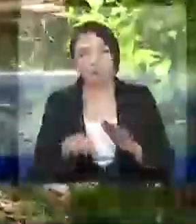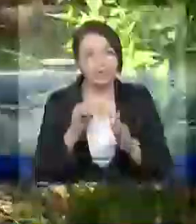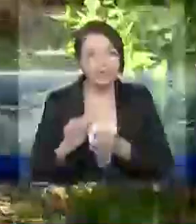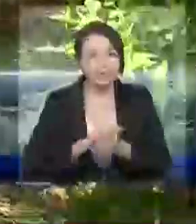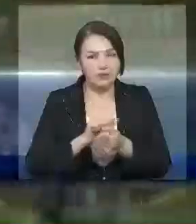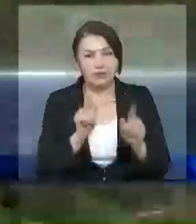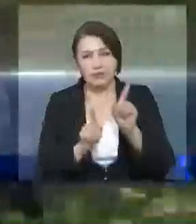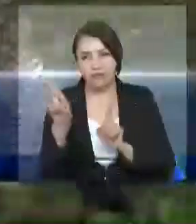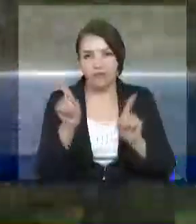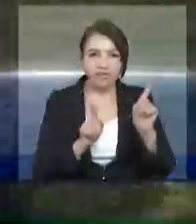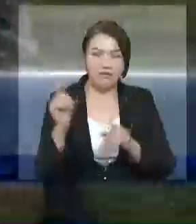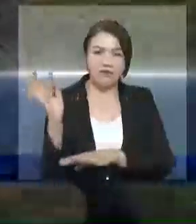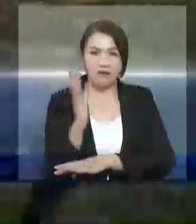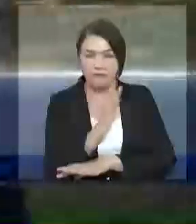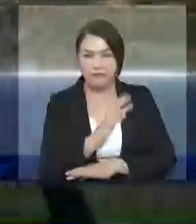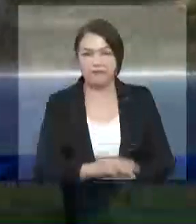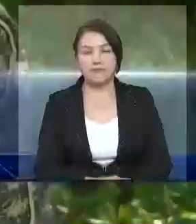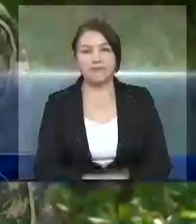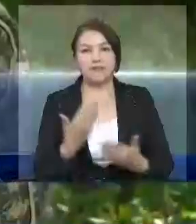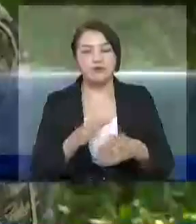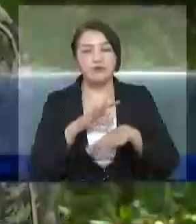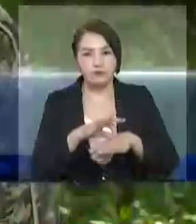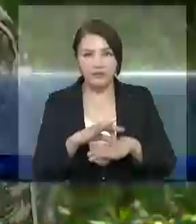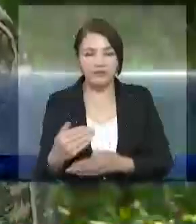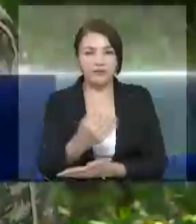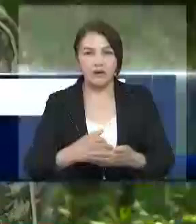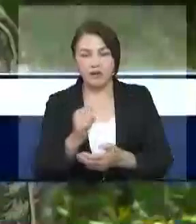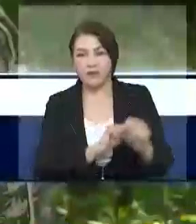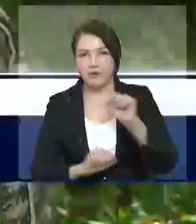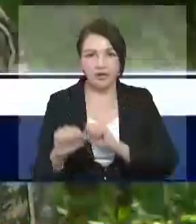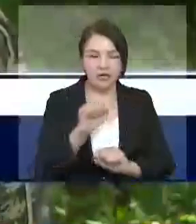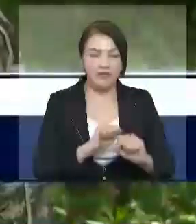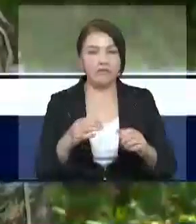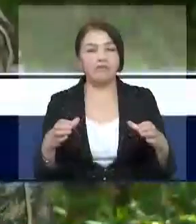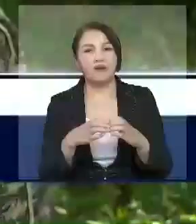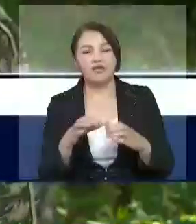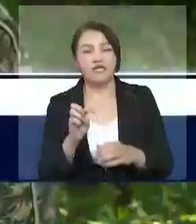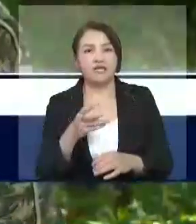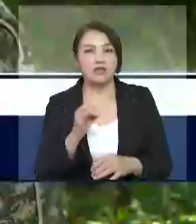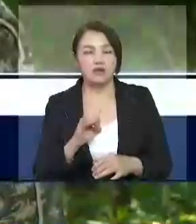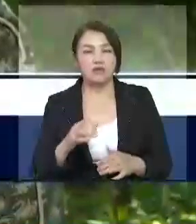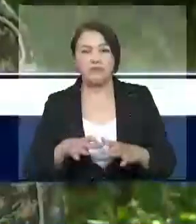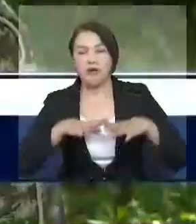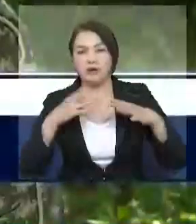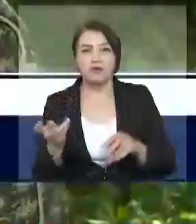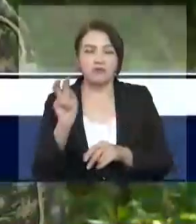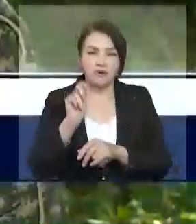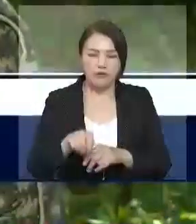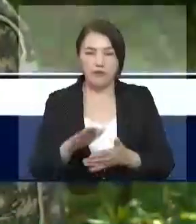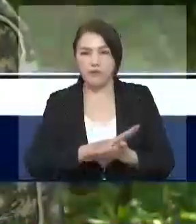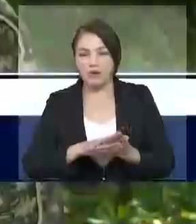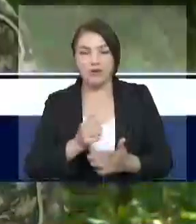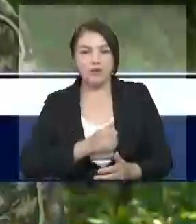сухие ветки и упавшие стволы деревьев. Сегодня проводится уборка в парке «Триатлон». Большое количество курсантов прибыли на